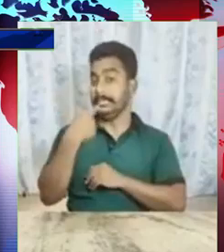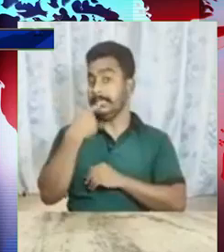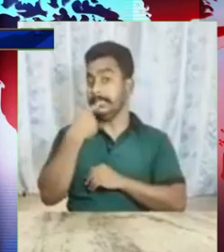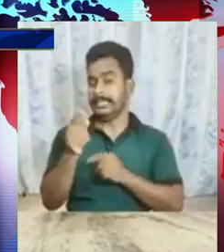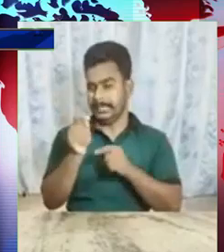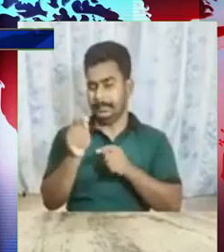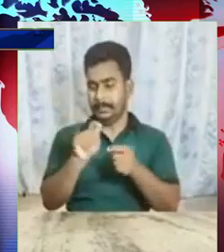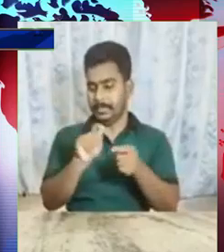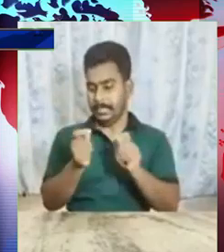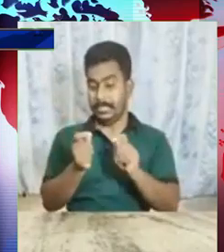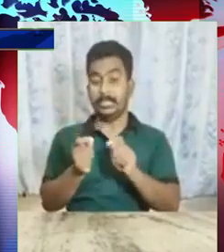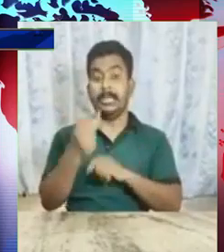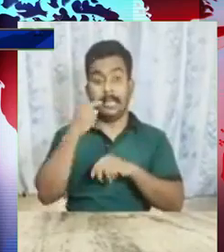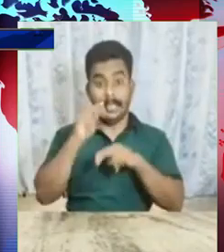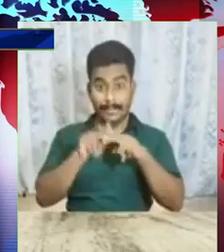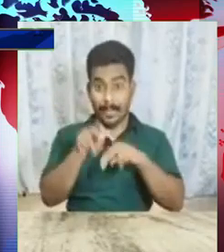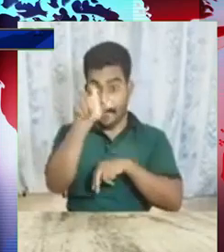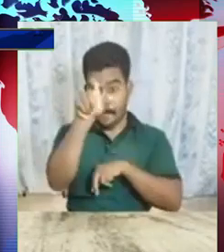ഇപ്പോൾ മറ്റ് സംസ്ഥാനങ്ങളിലെ